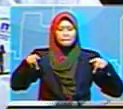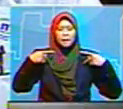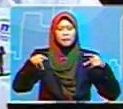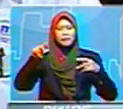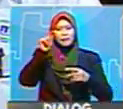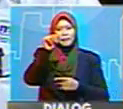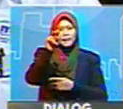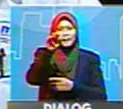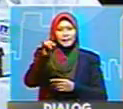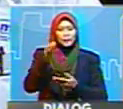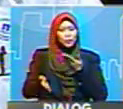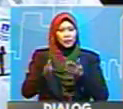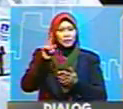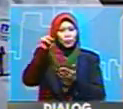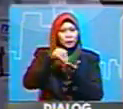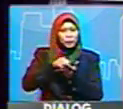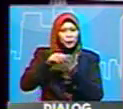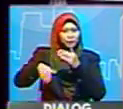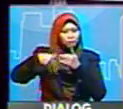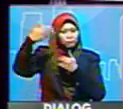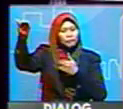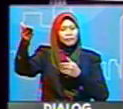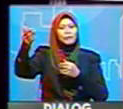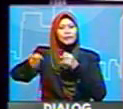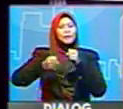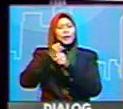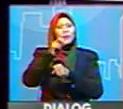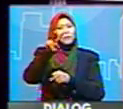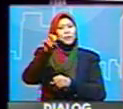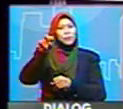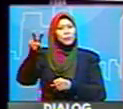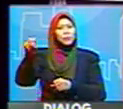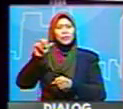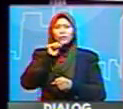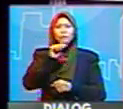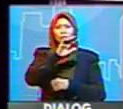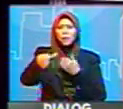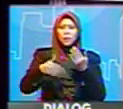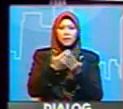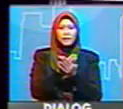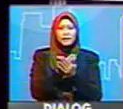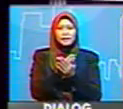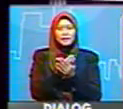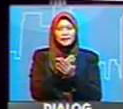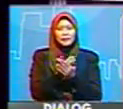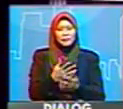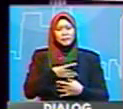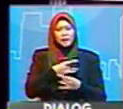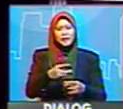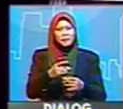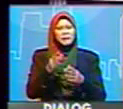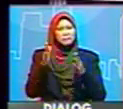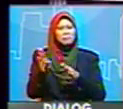sehingga 1000 pasar Tani menjelang tahun 2020 tapi mungkin tak semua orang yang ada ada minat untuk